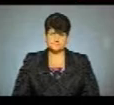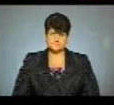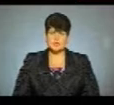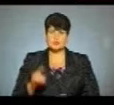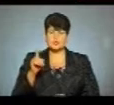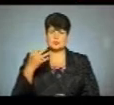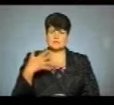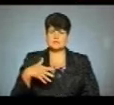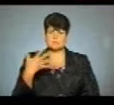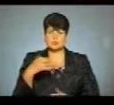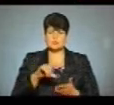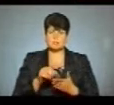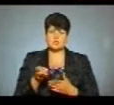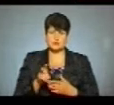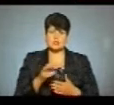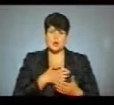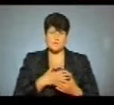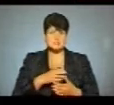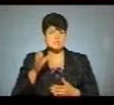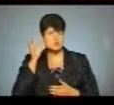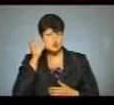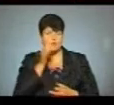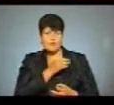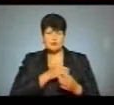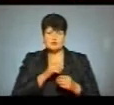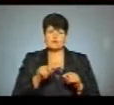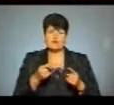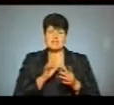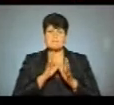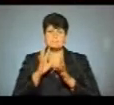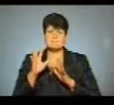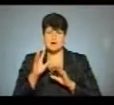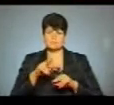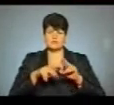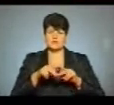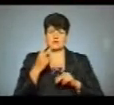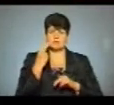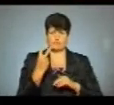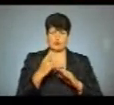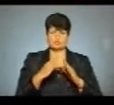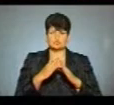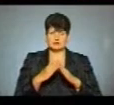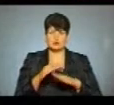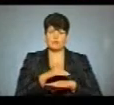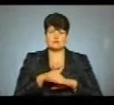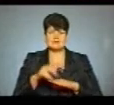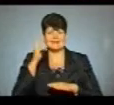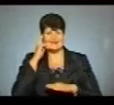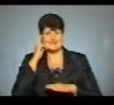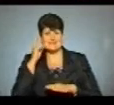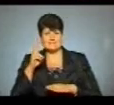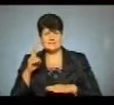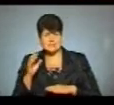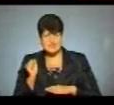155 учасників прийшли на громадські слухання, щоб обговорити створення парку та зведення двох житлових будинків між вулицями Київської і Тернавського